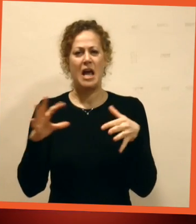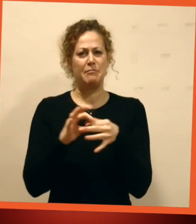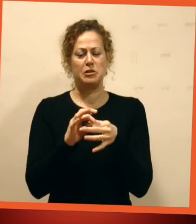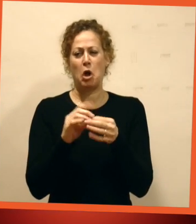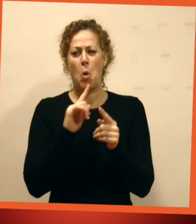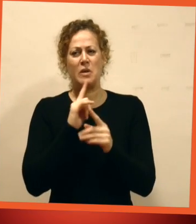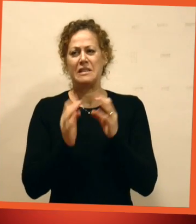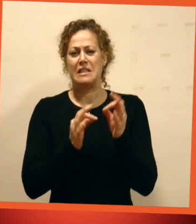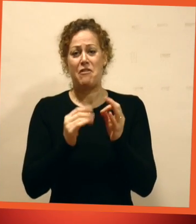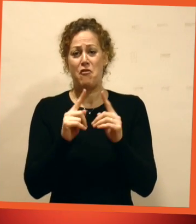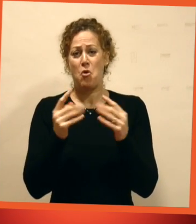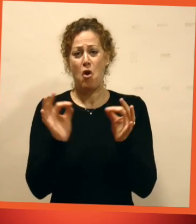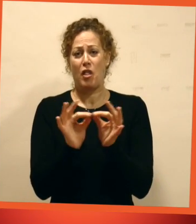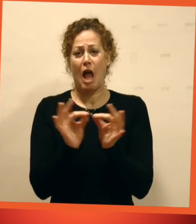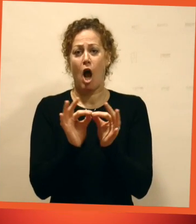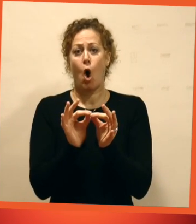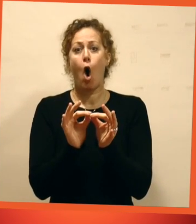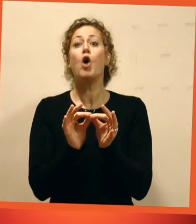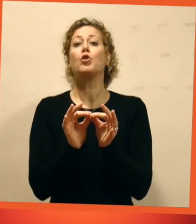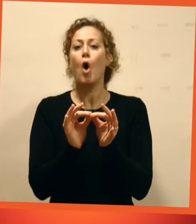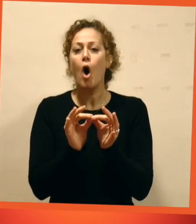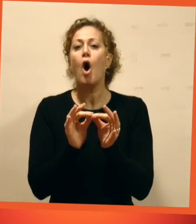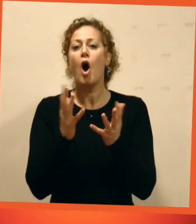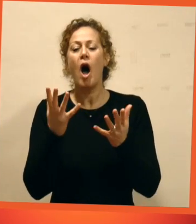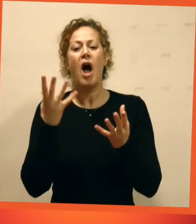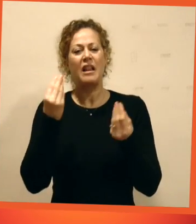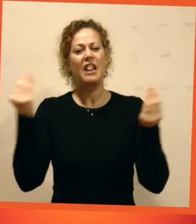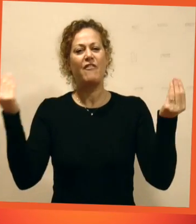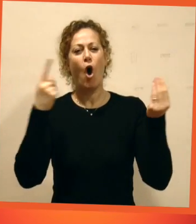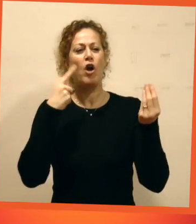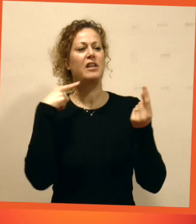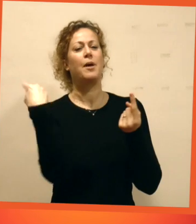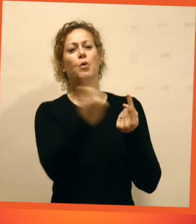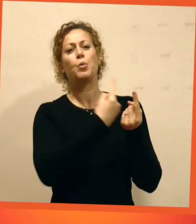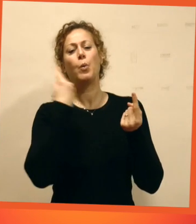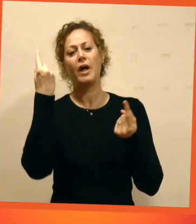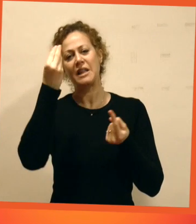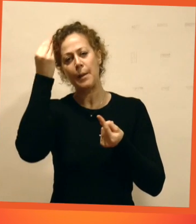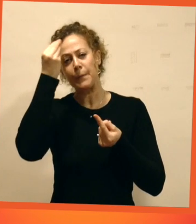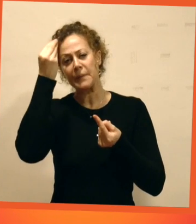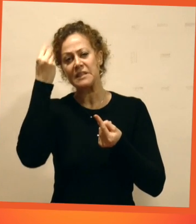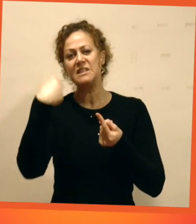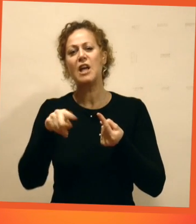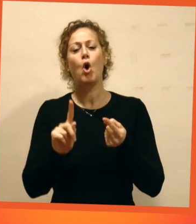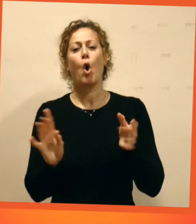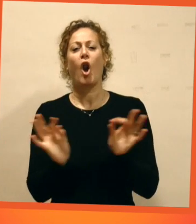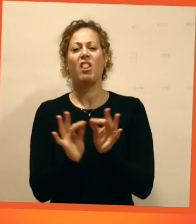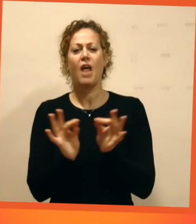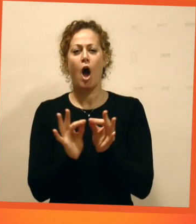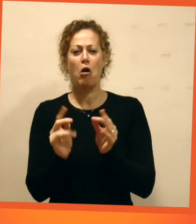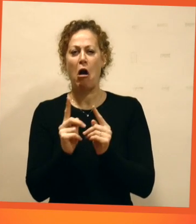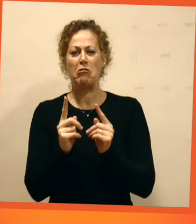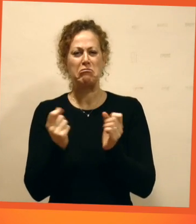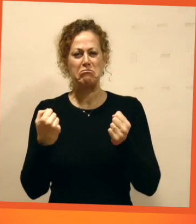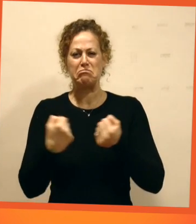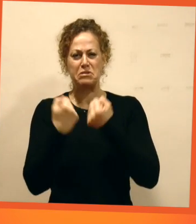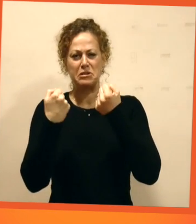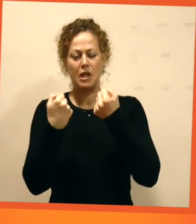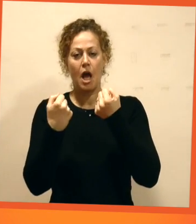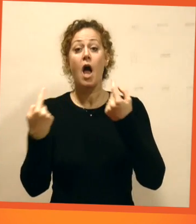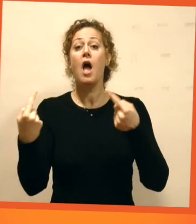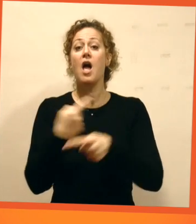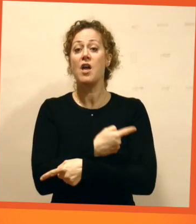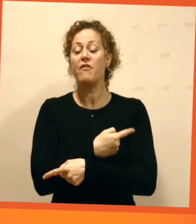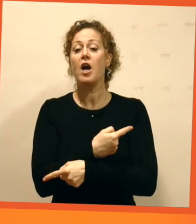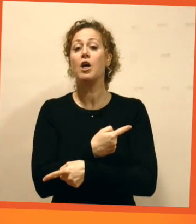Non puoi muoverti? Cosa? Sì, no. L'opinione comune alle volte esatto, l'opinione la bocca comune è quella. Naturalmente c'è importante comunque il concetto